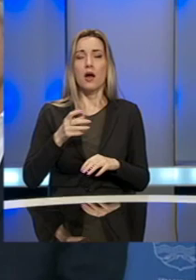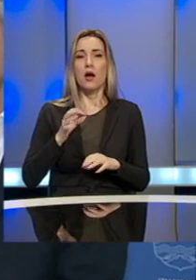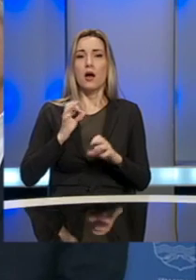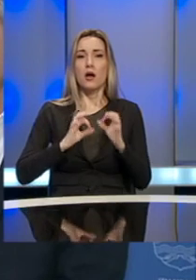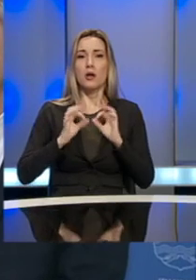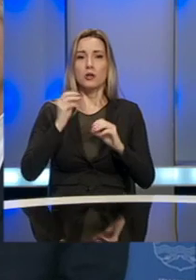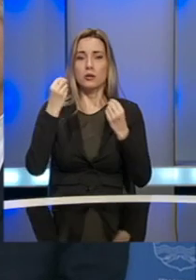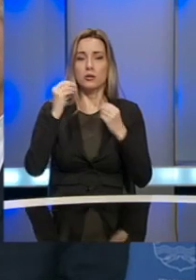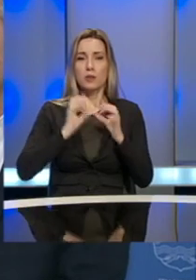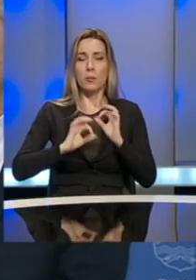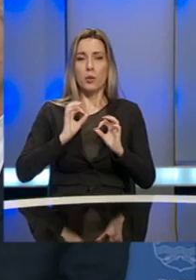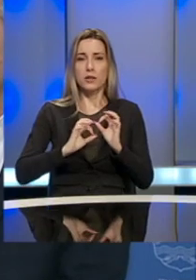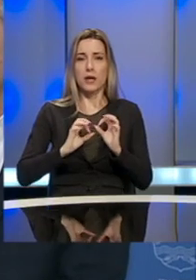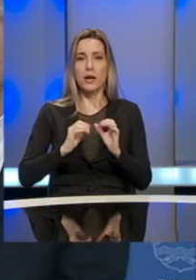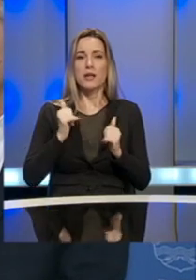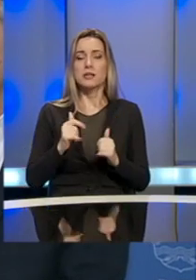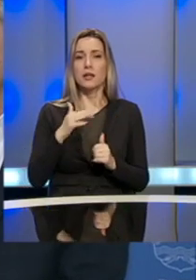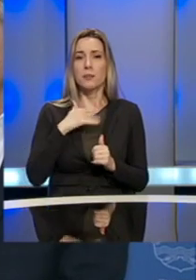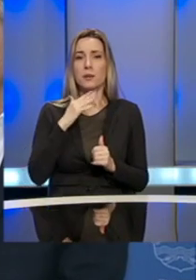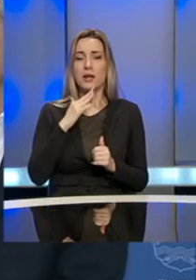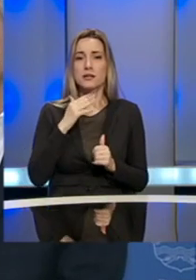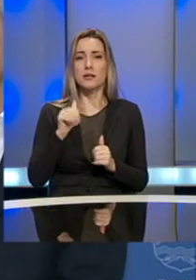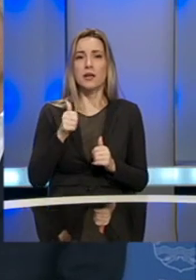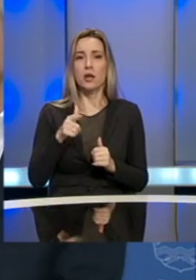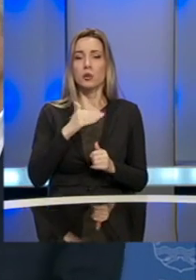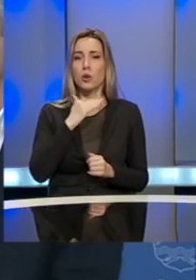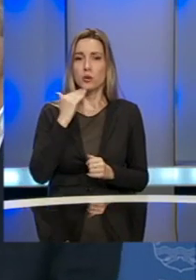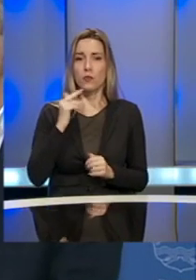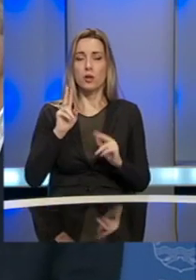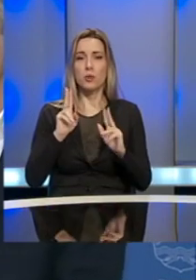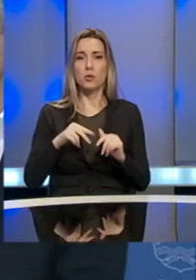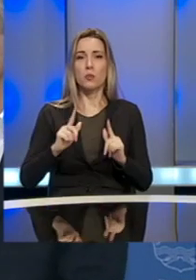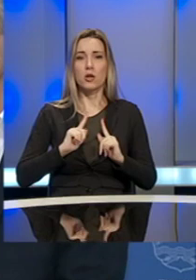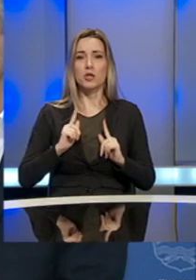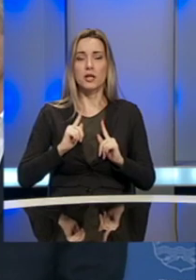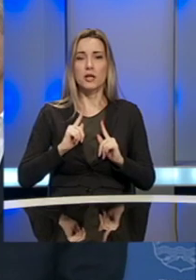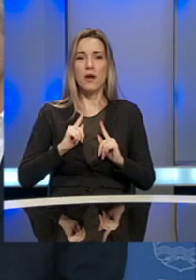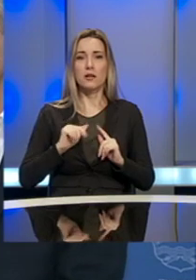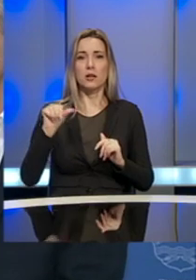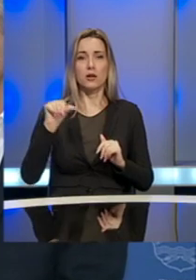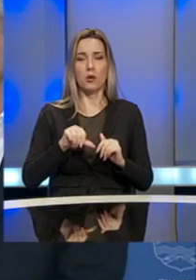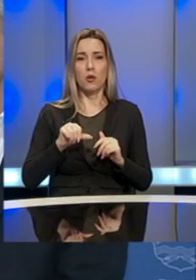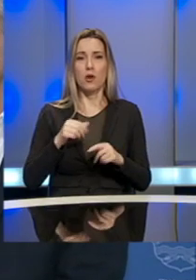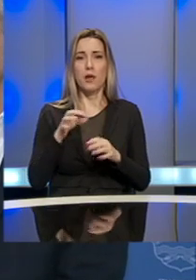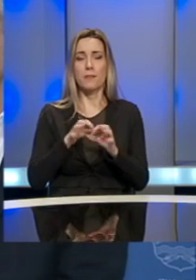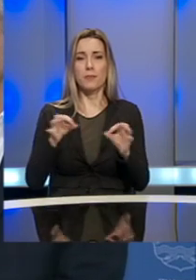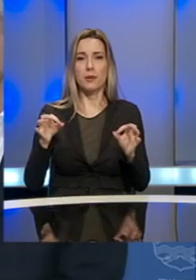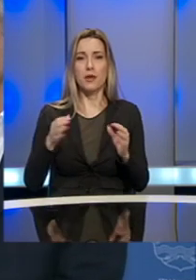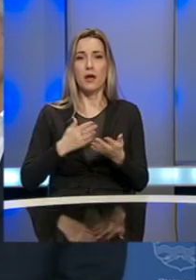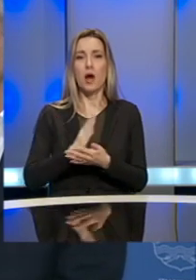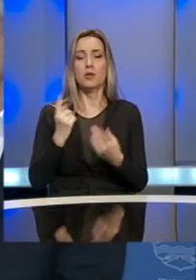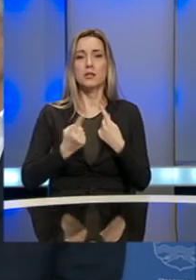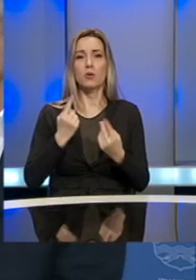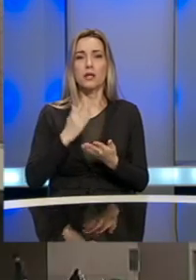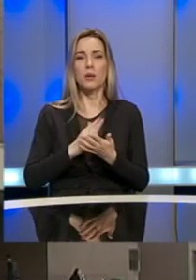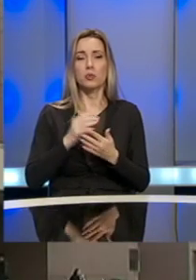ne mislim na apoteke. E sad nam recite, da li je to dovoljno i možemo li očekivati rigoroznije mjere u narednom periodu ako se situacija